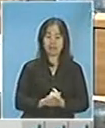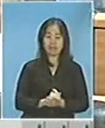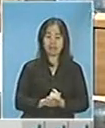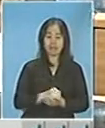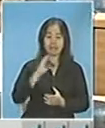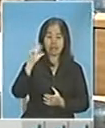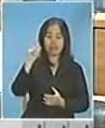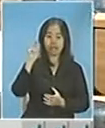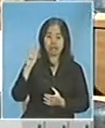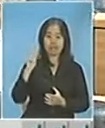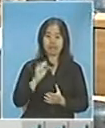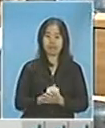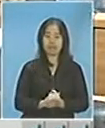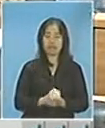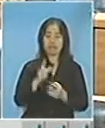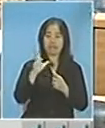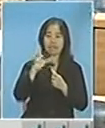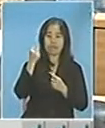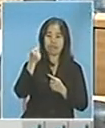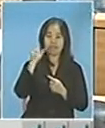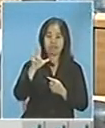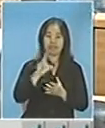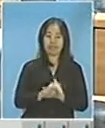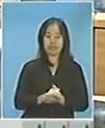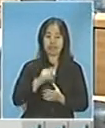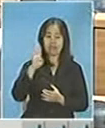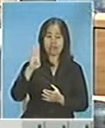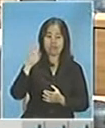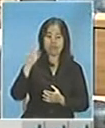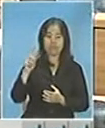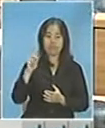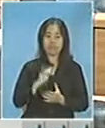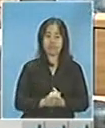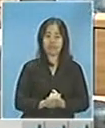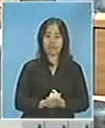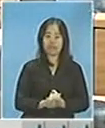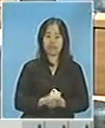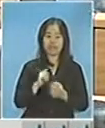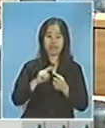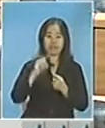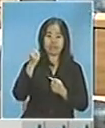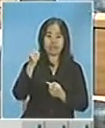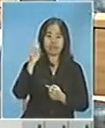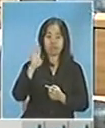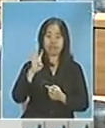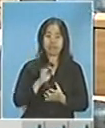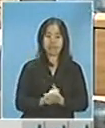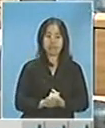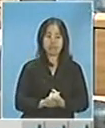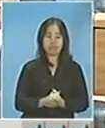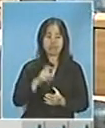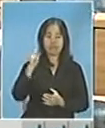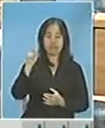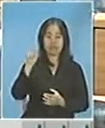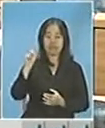ฒน์ทรัพย์หลวงทอง13นายบดินทร์วัชโรบล14นางอนุรักษ์บุญส